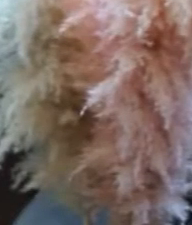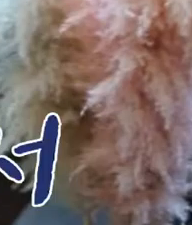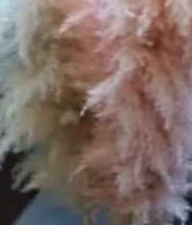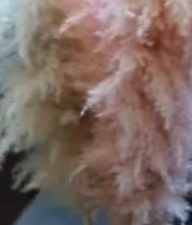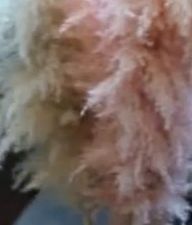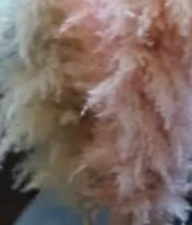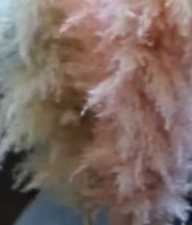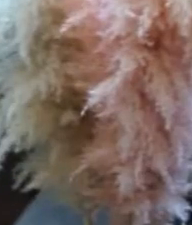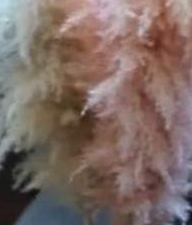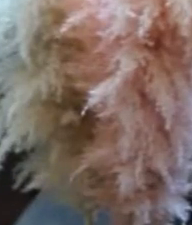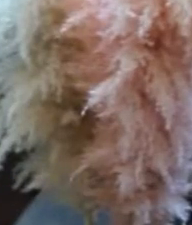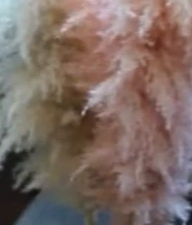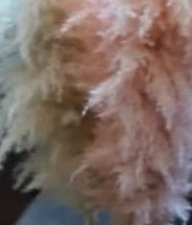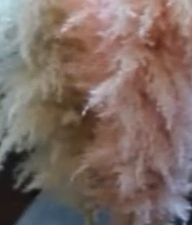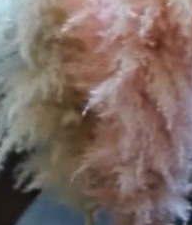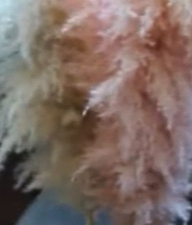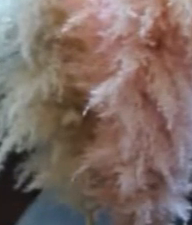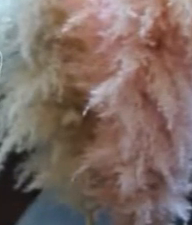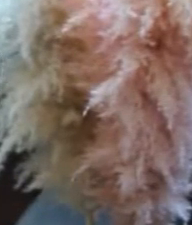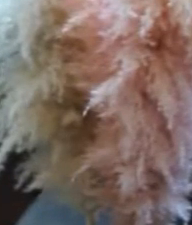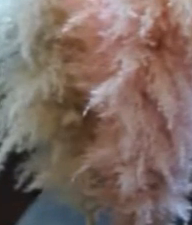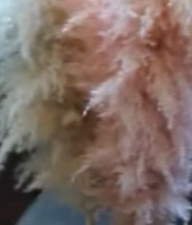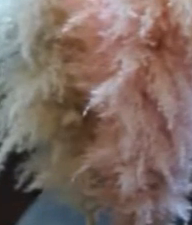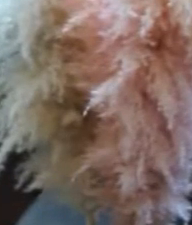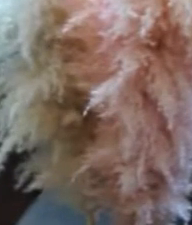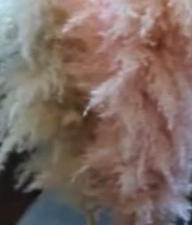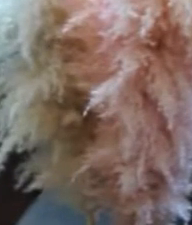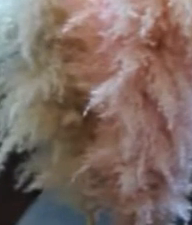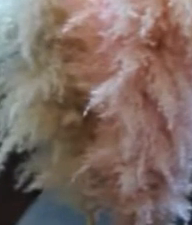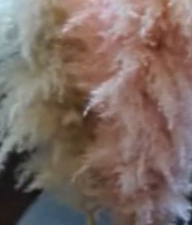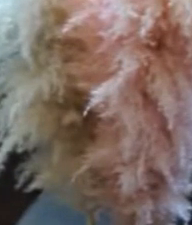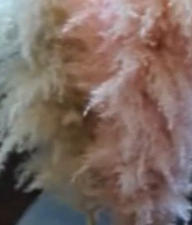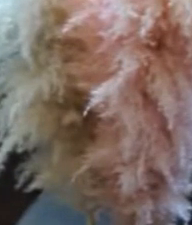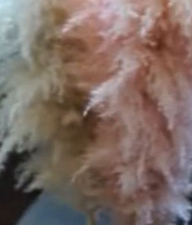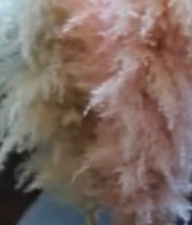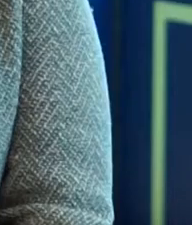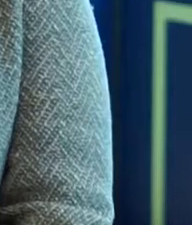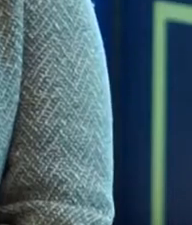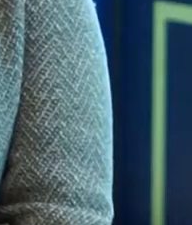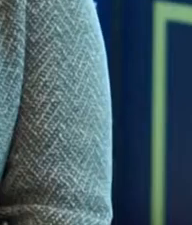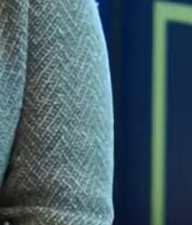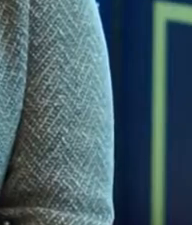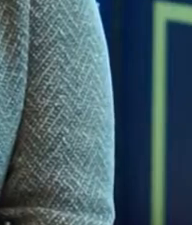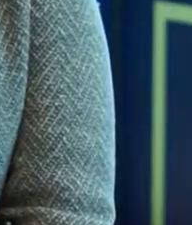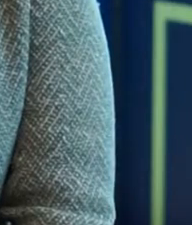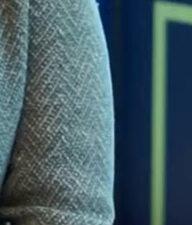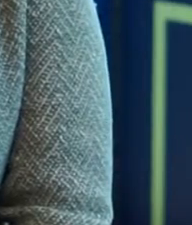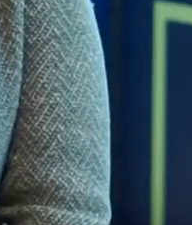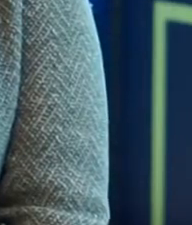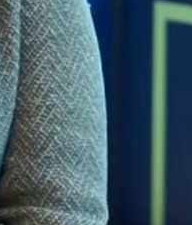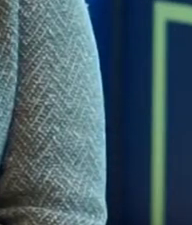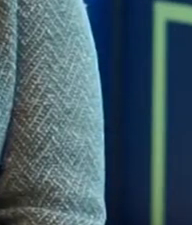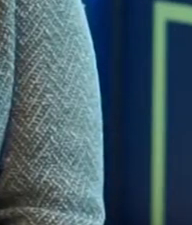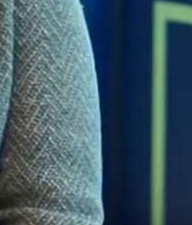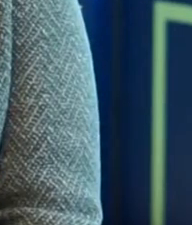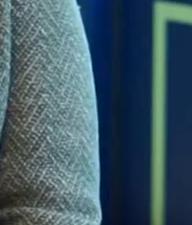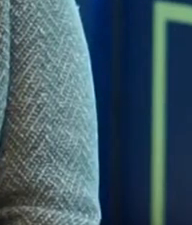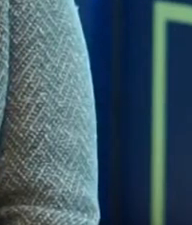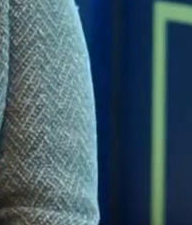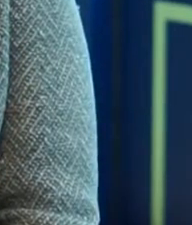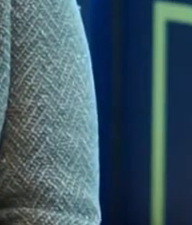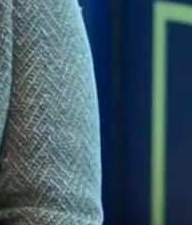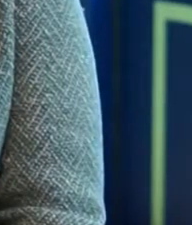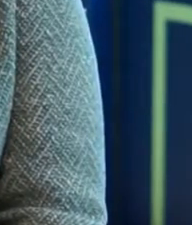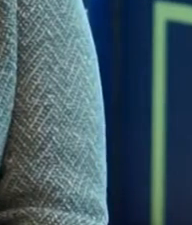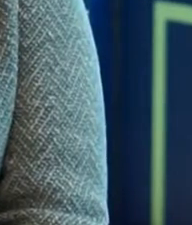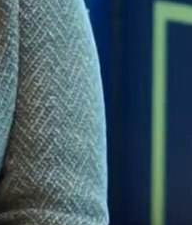안녕하세요. 조화로운 성장, 삶이 아름다운 강서, 아이강서TV 김민주입니다. 나이가 들면서 치매는 가장